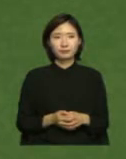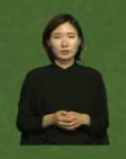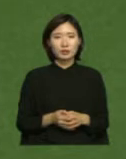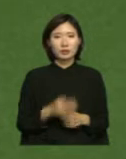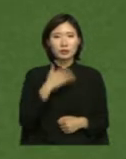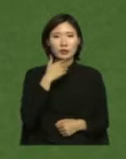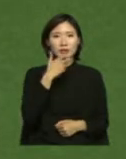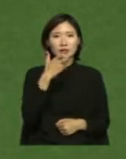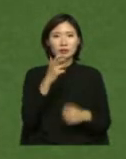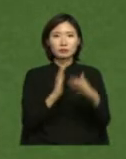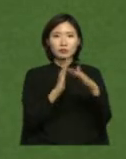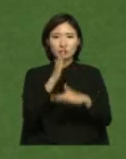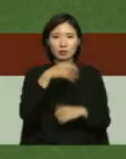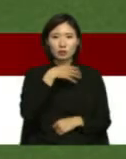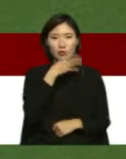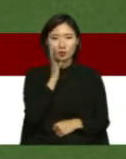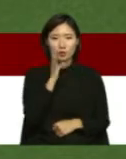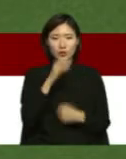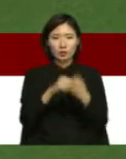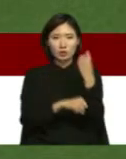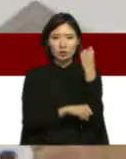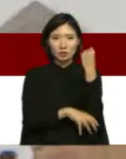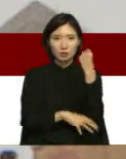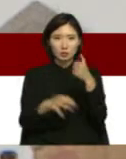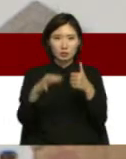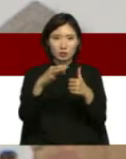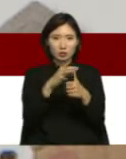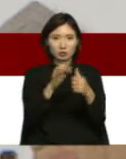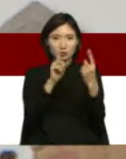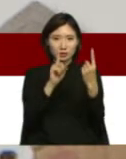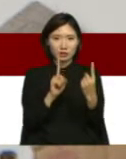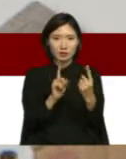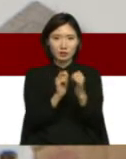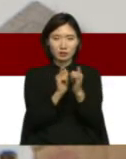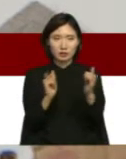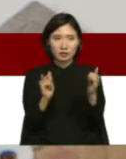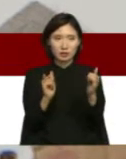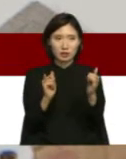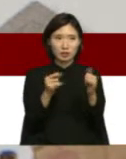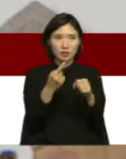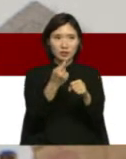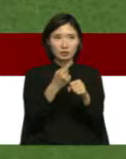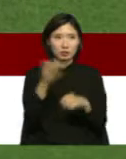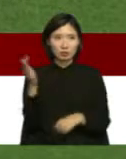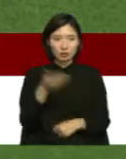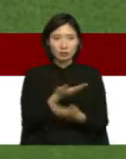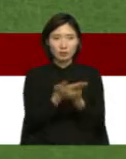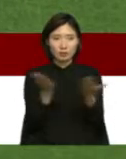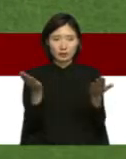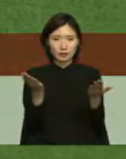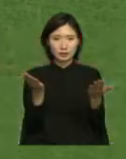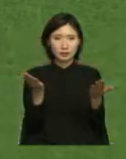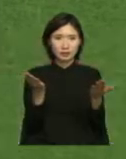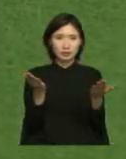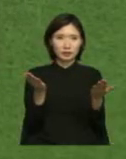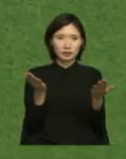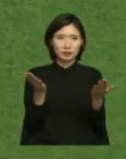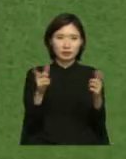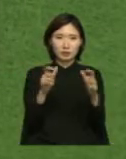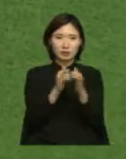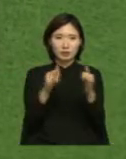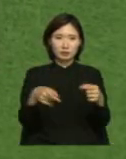70세 이상 어르신 중 기초연금 수급자들을 대상으로 지난 6월부터 발급된 효사랑 카드는 지역 상인들의